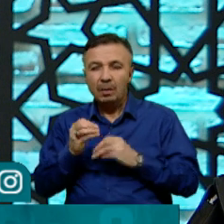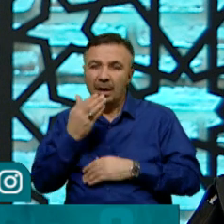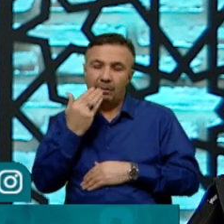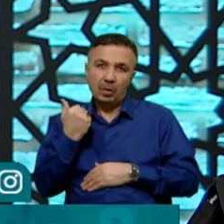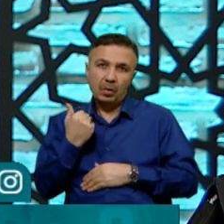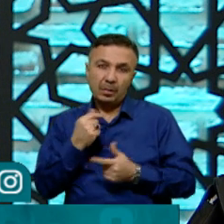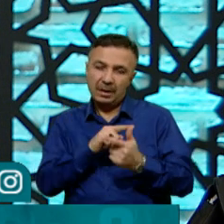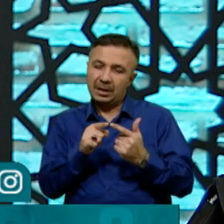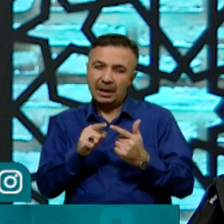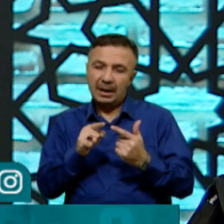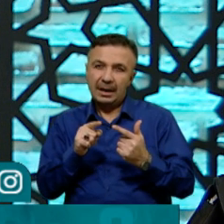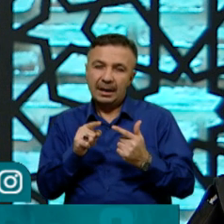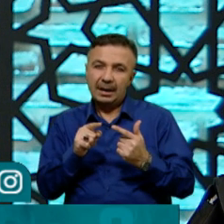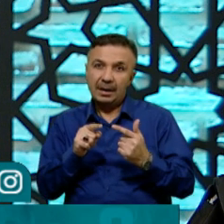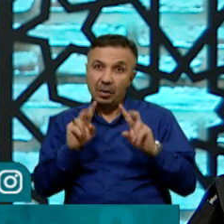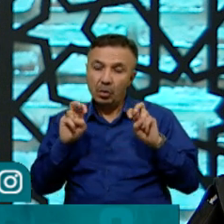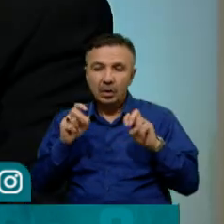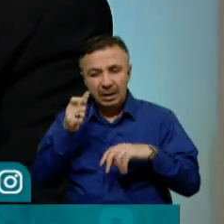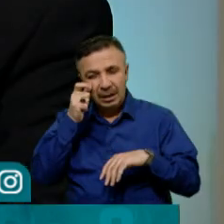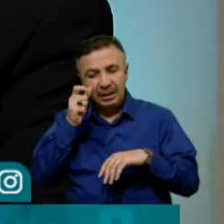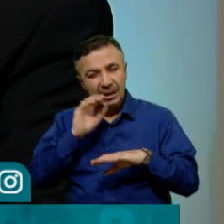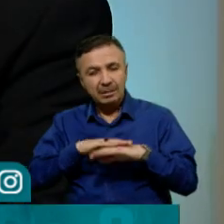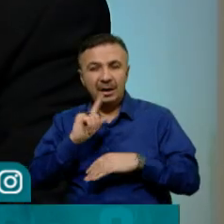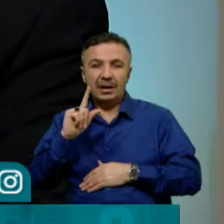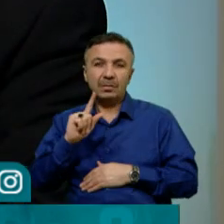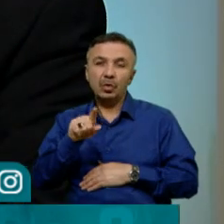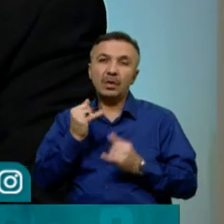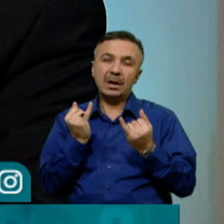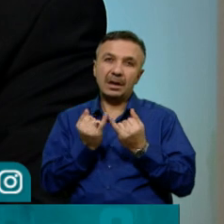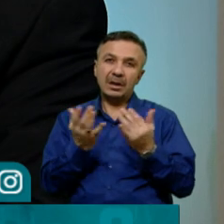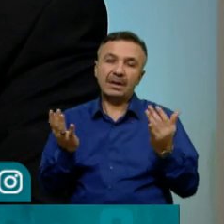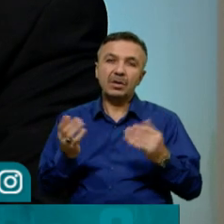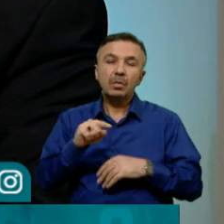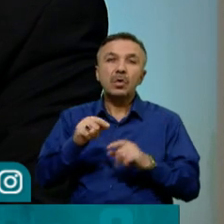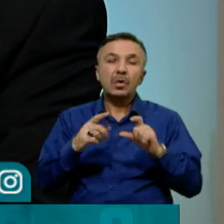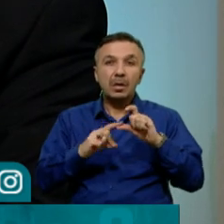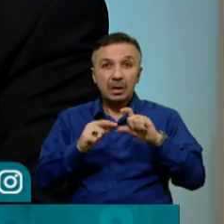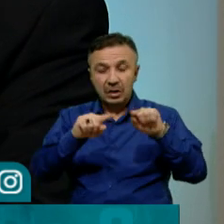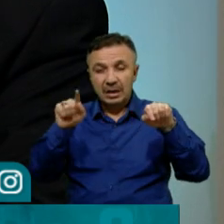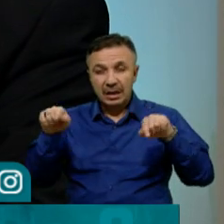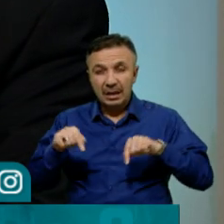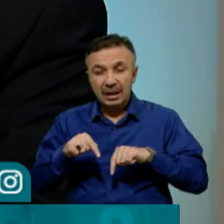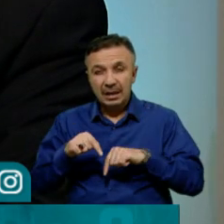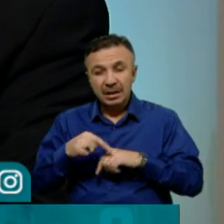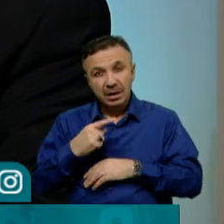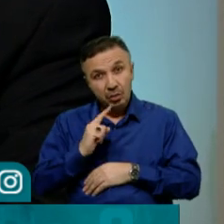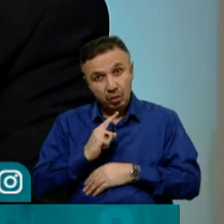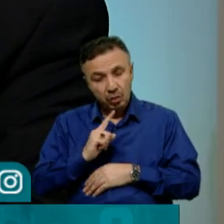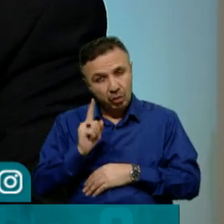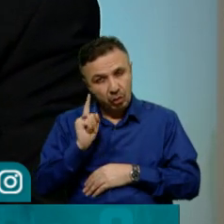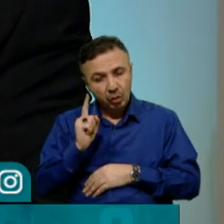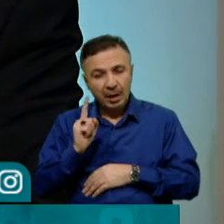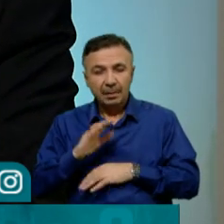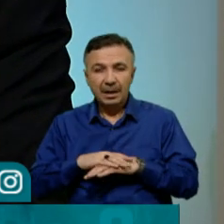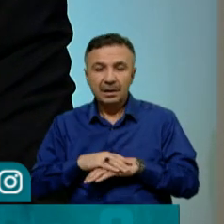bu iki hususa dikkat etmek şartıyla bunu kardeşlerimizin bu şirketleri uyarmaları takip etmeleri